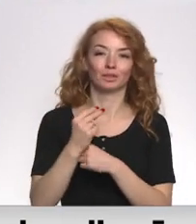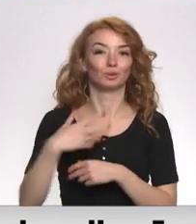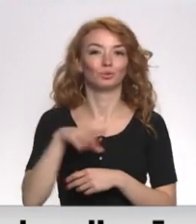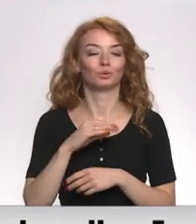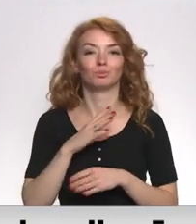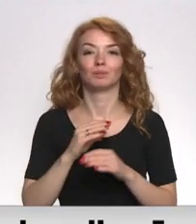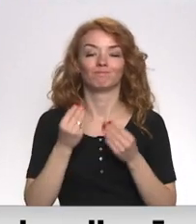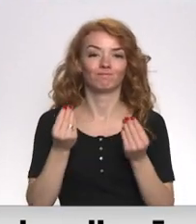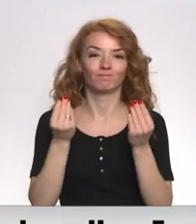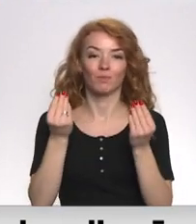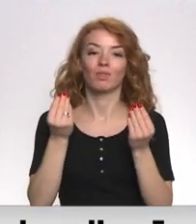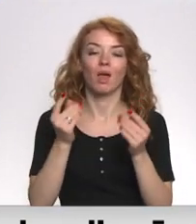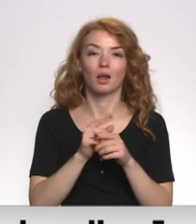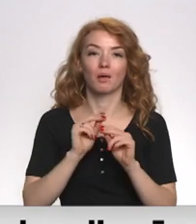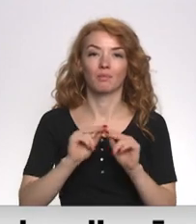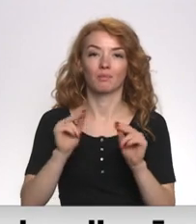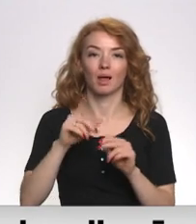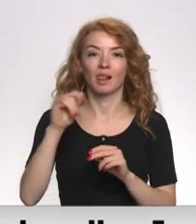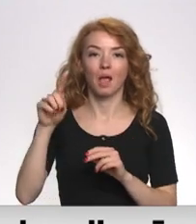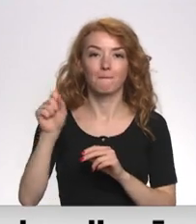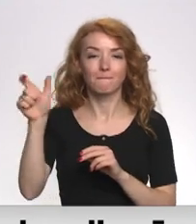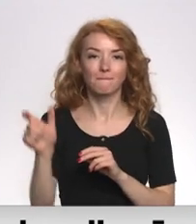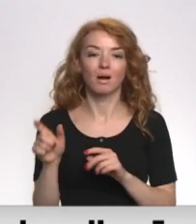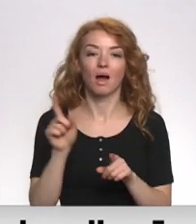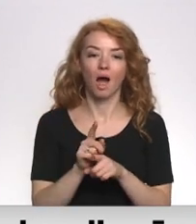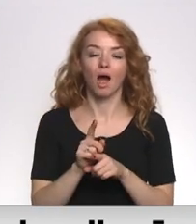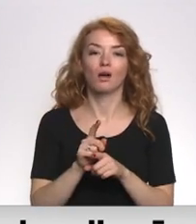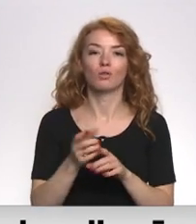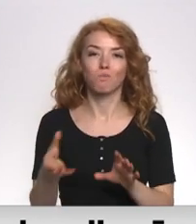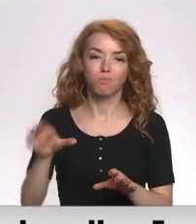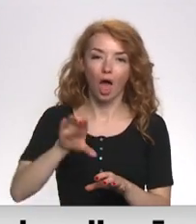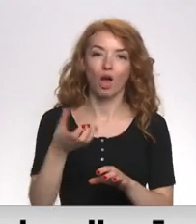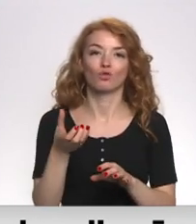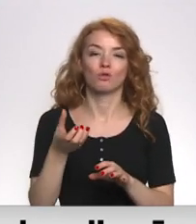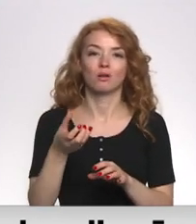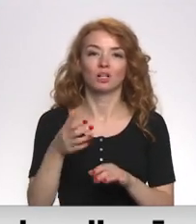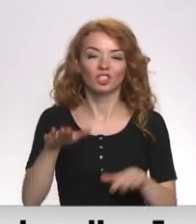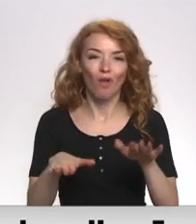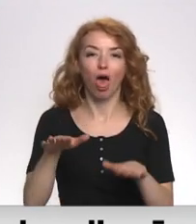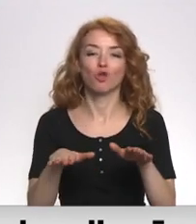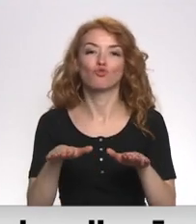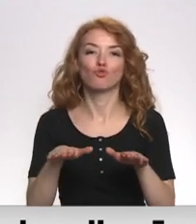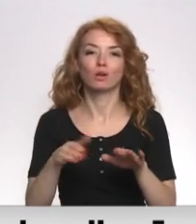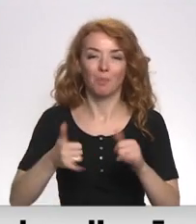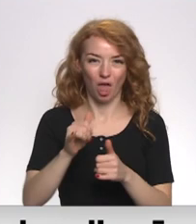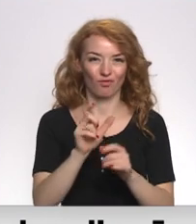brīnišķīgi pasniedzēja Dita Liepa, kas mums arī visu bēru, sveru, spēru